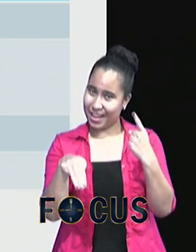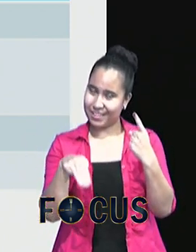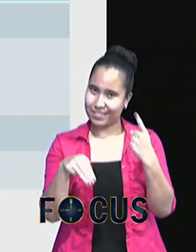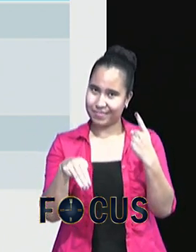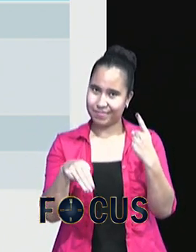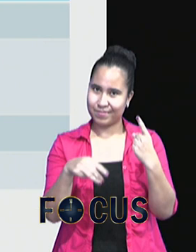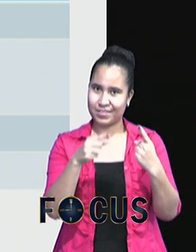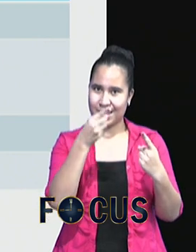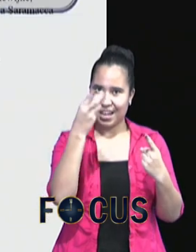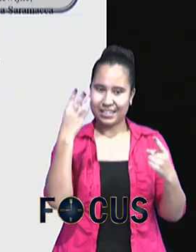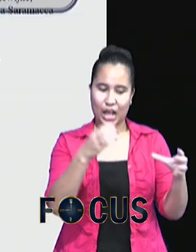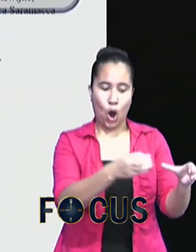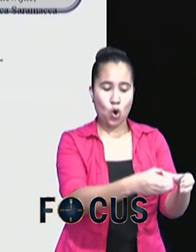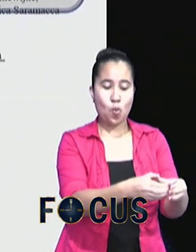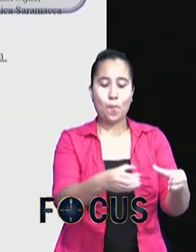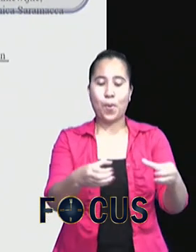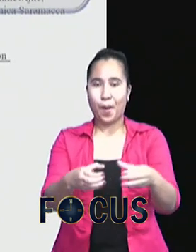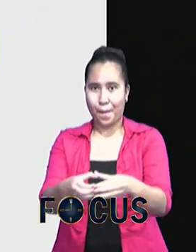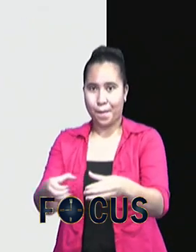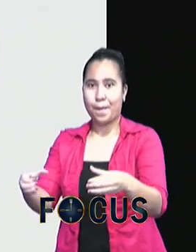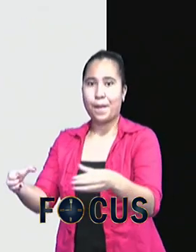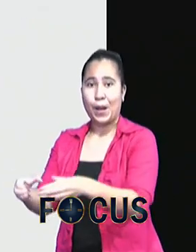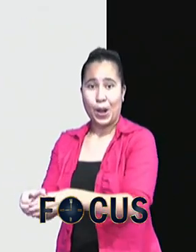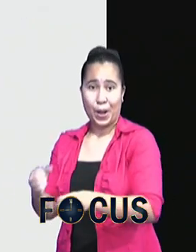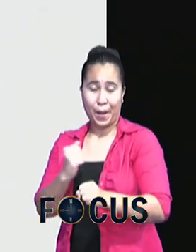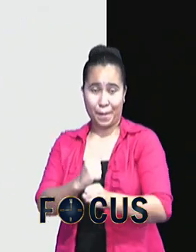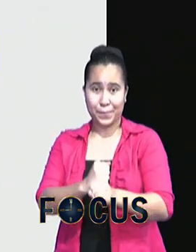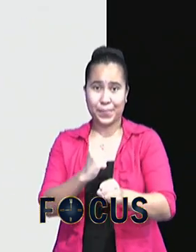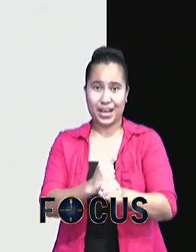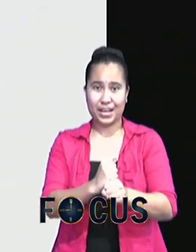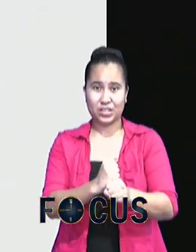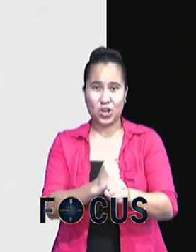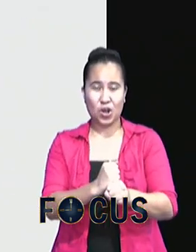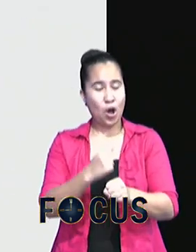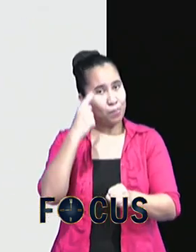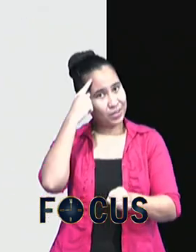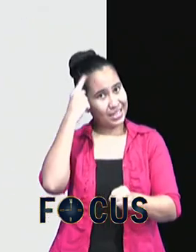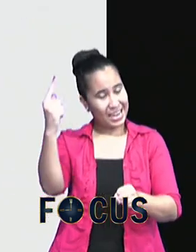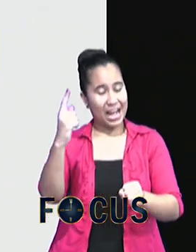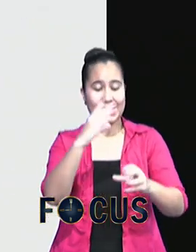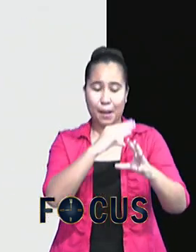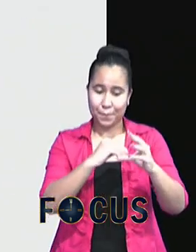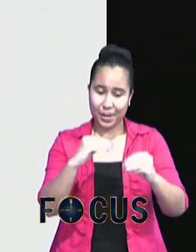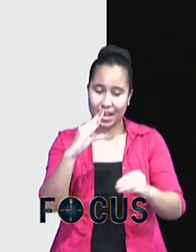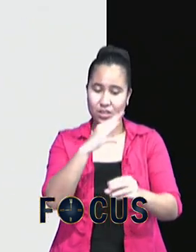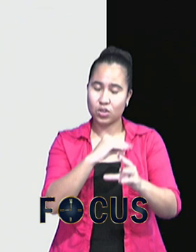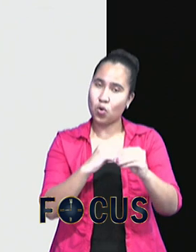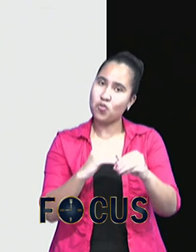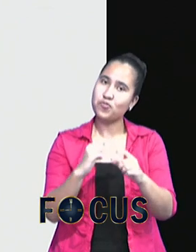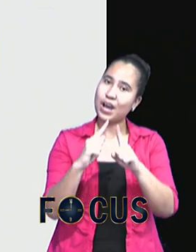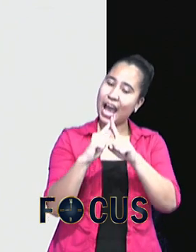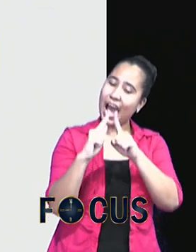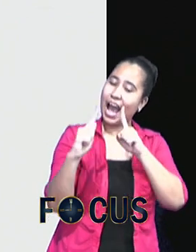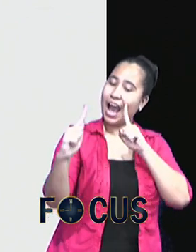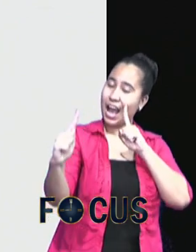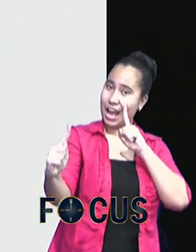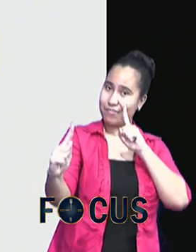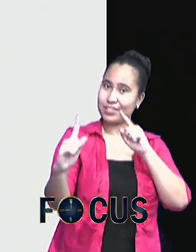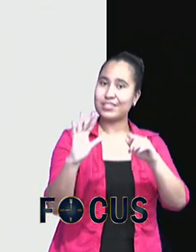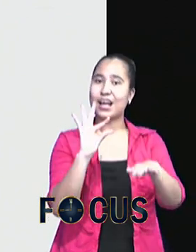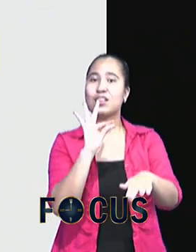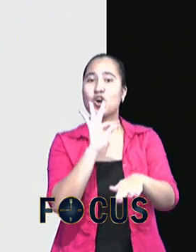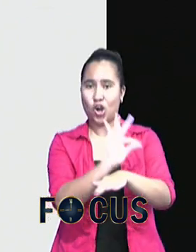een aantal teams samengesteld om zich te buigen over het afstandsonderwijs. Omdat we toen